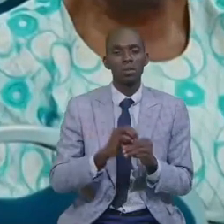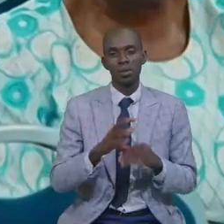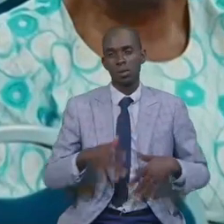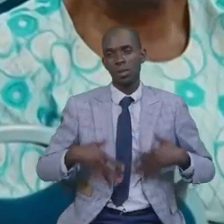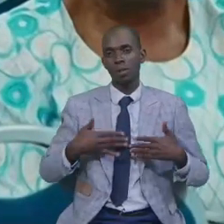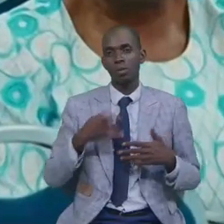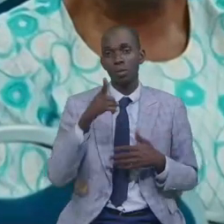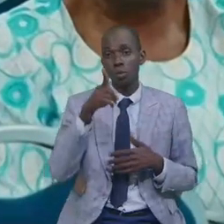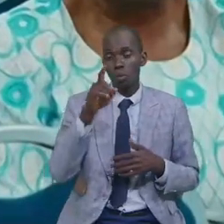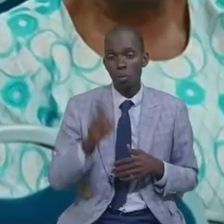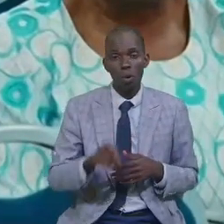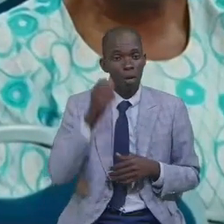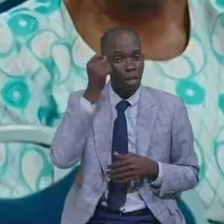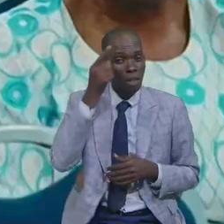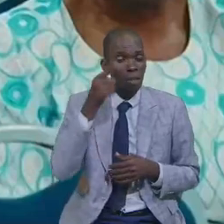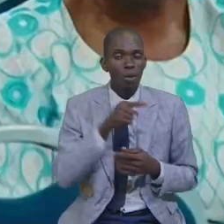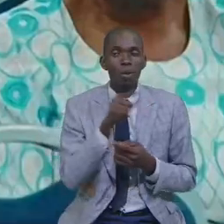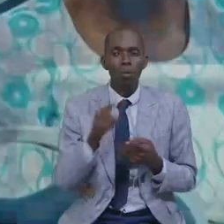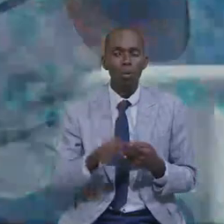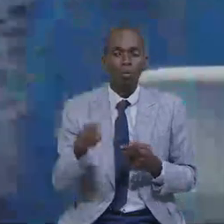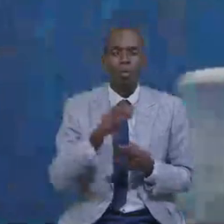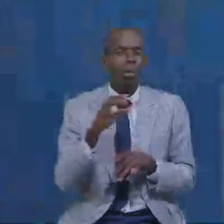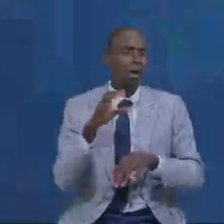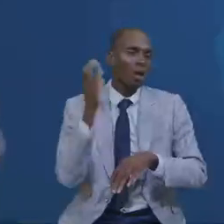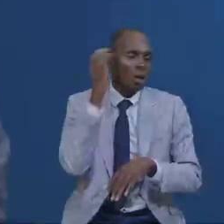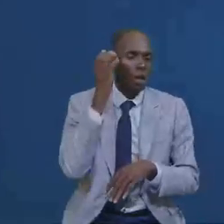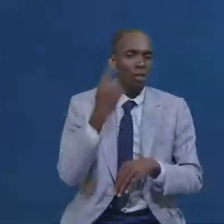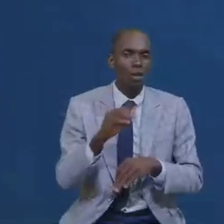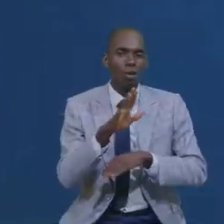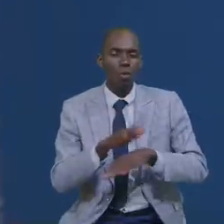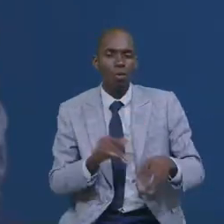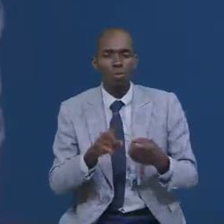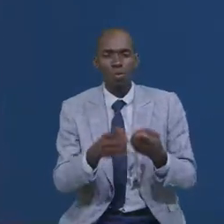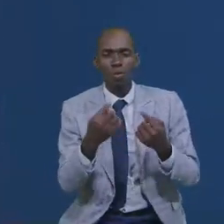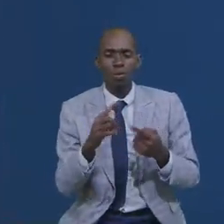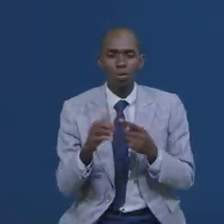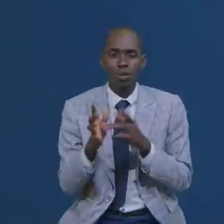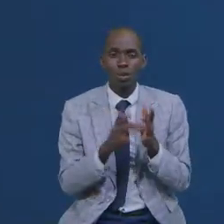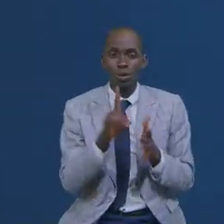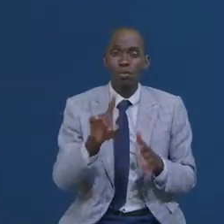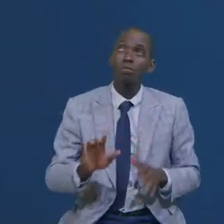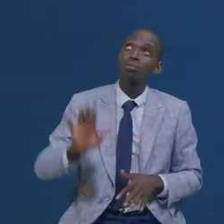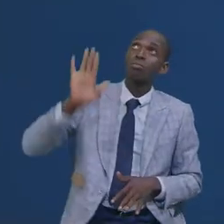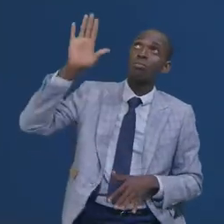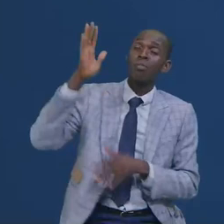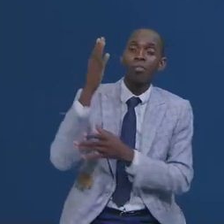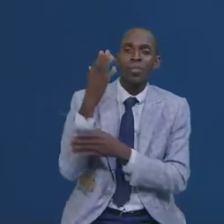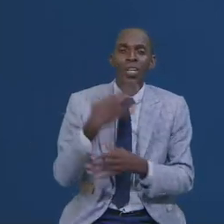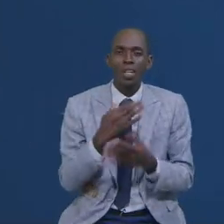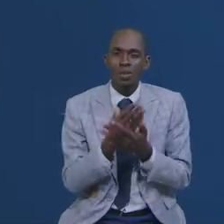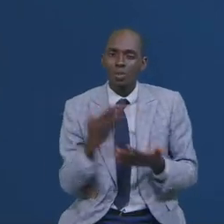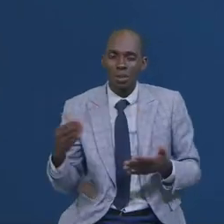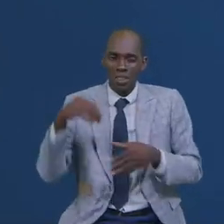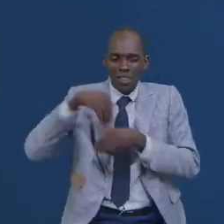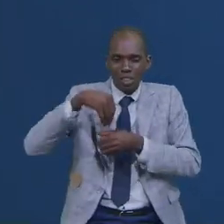de toi c'est pourquoi ils font tout c'est pourquoi tu dois comprendre quand on te dit de venir à Jésus lève ta main croit au Seigneur Jésus-Christ et quelque chose